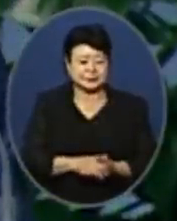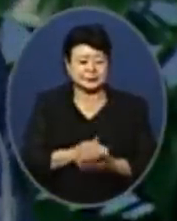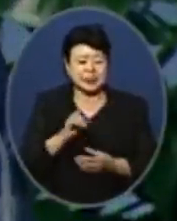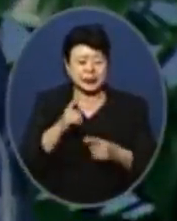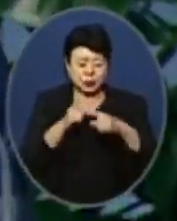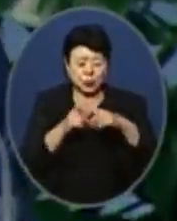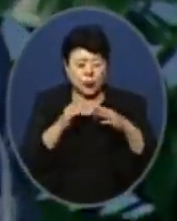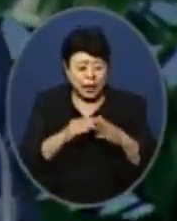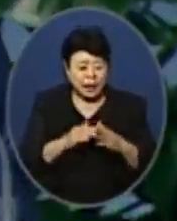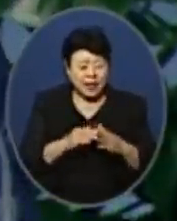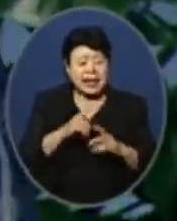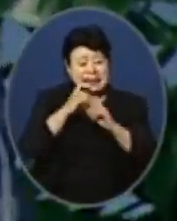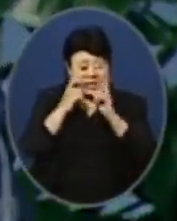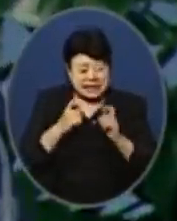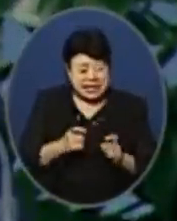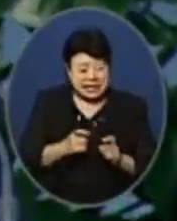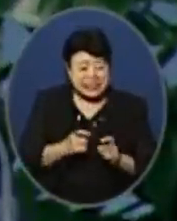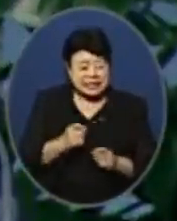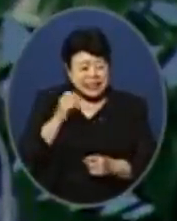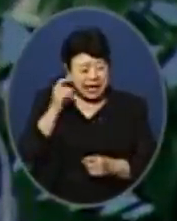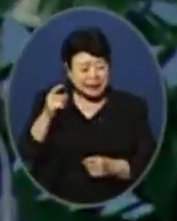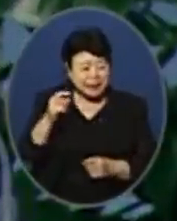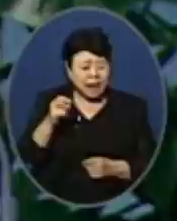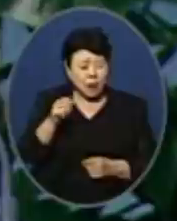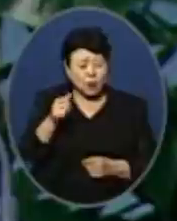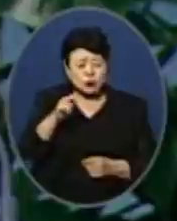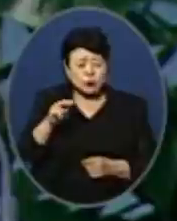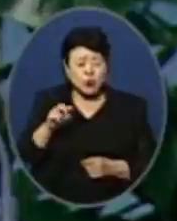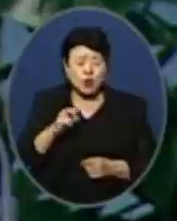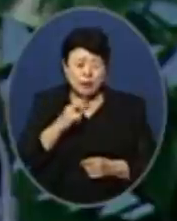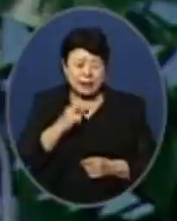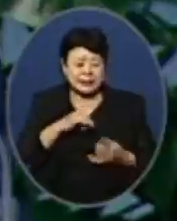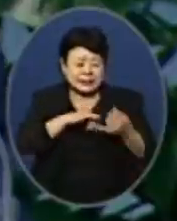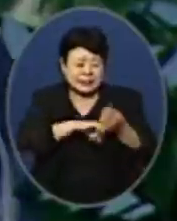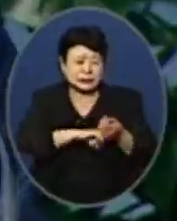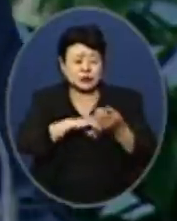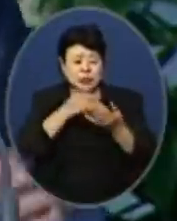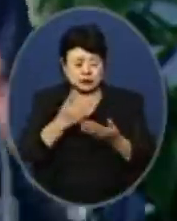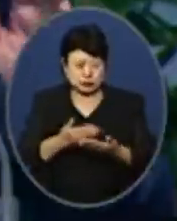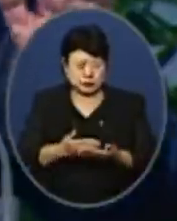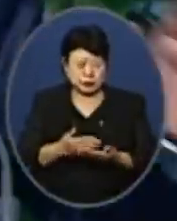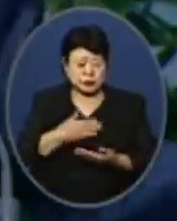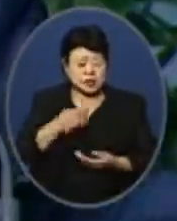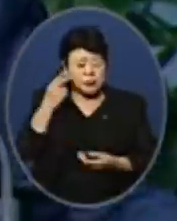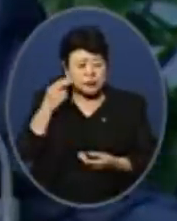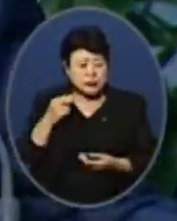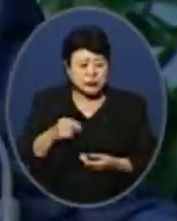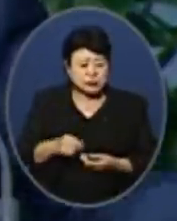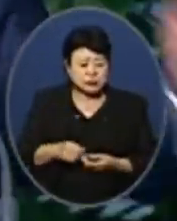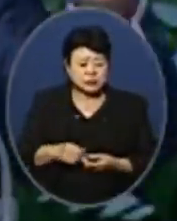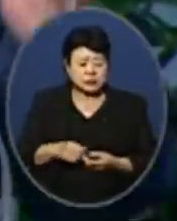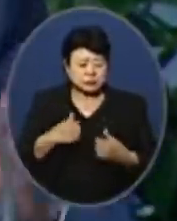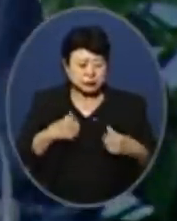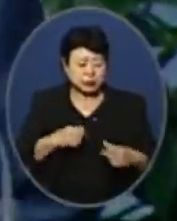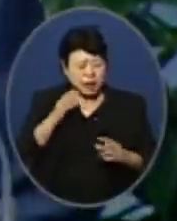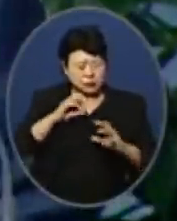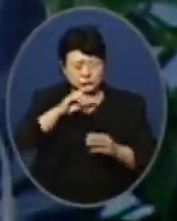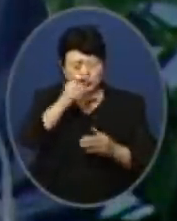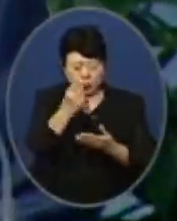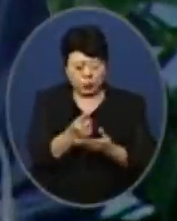교회나 한 개인이 매달 50불씩만 준다고 약속하면 저는 미국에 미련 안 두고